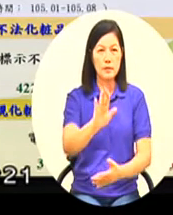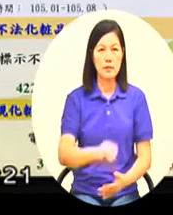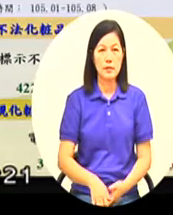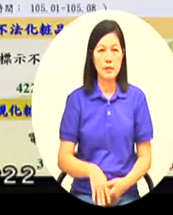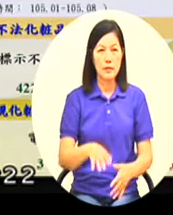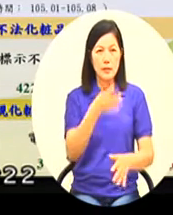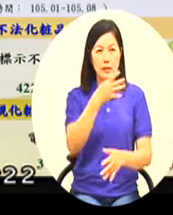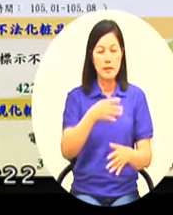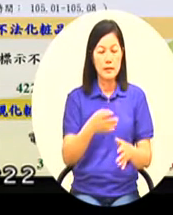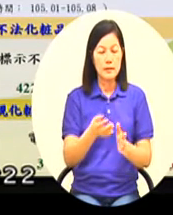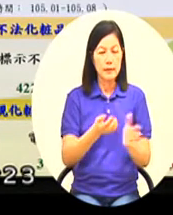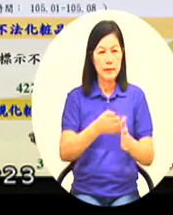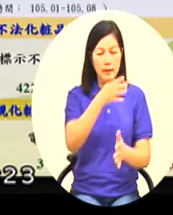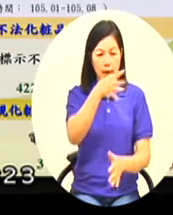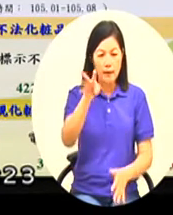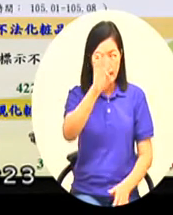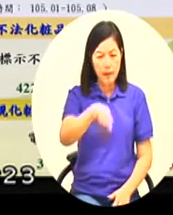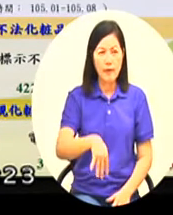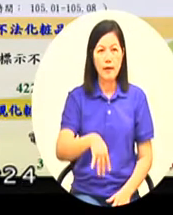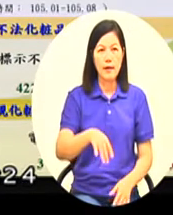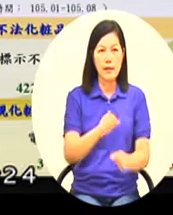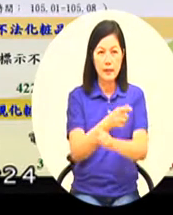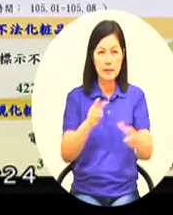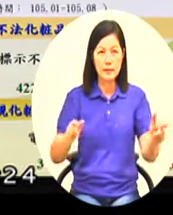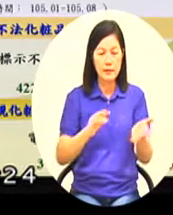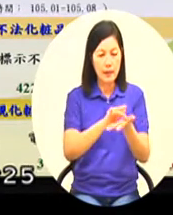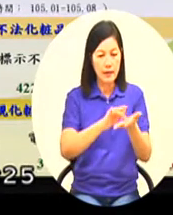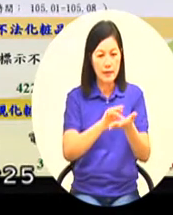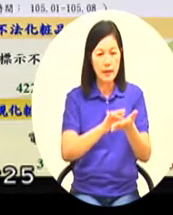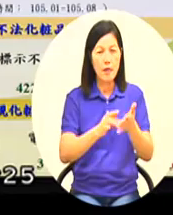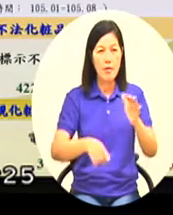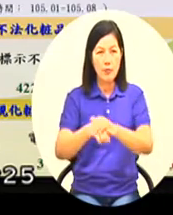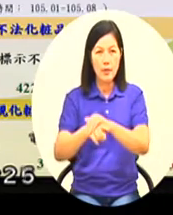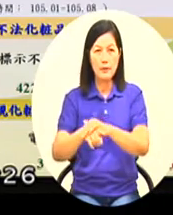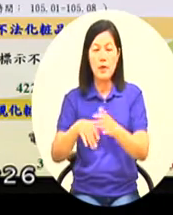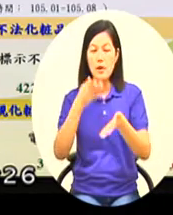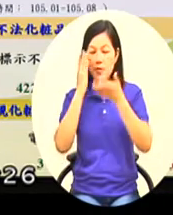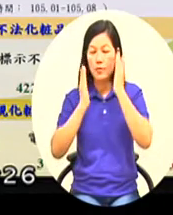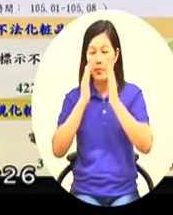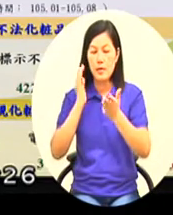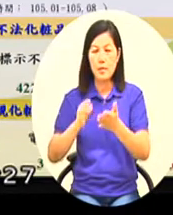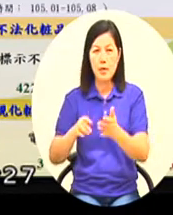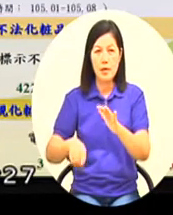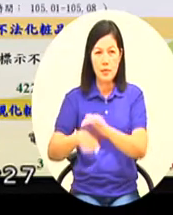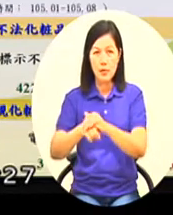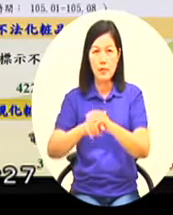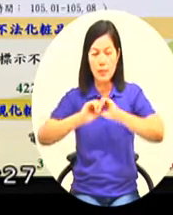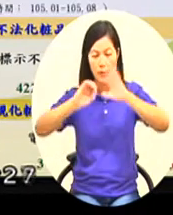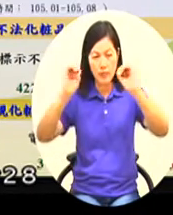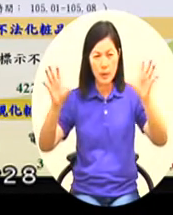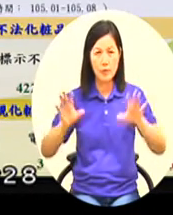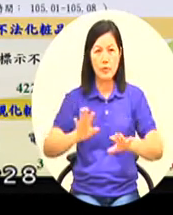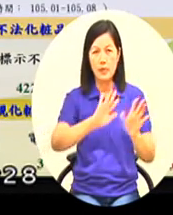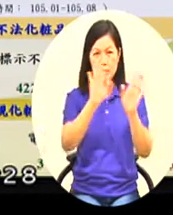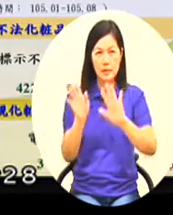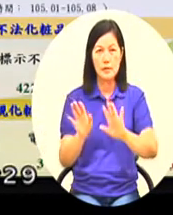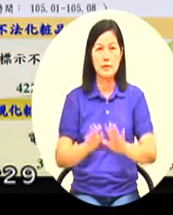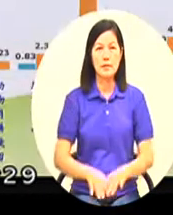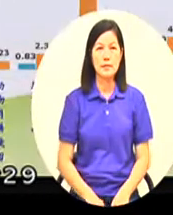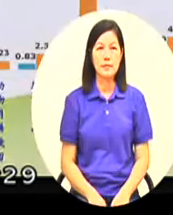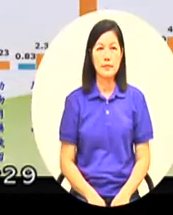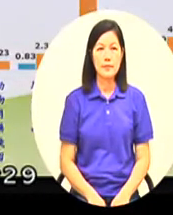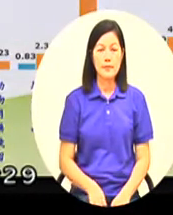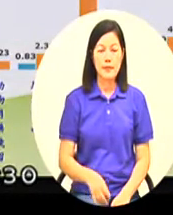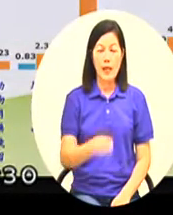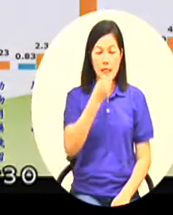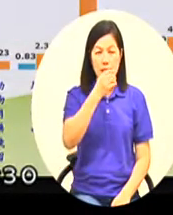是有关于各式各样的一个不法药物跟不法化妆品以及各种违规广告的样貌。在食品抽烟的